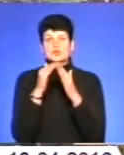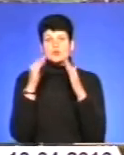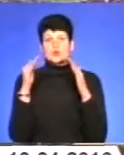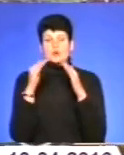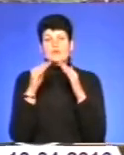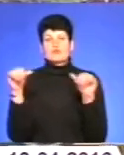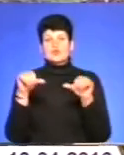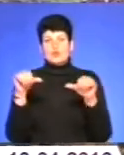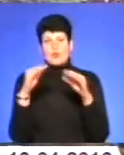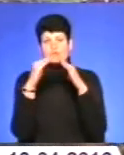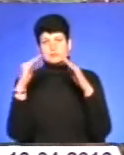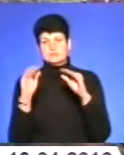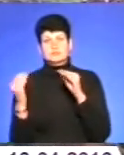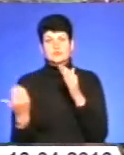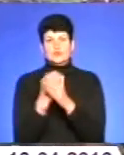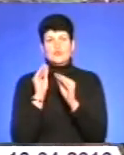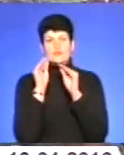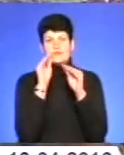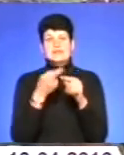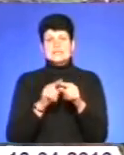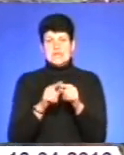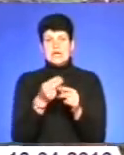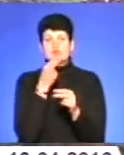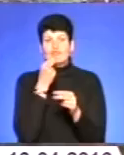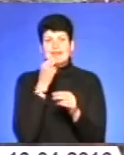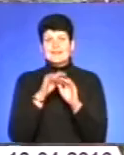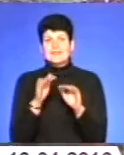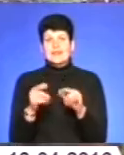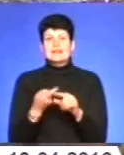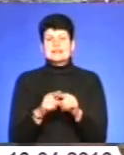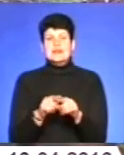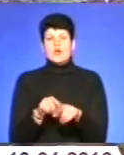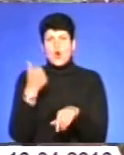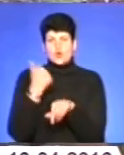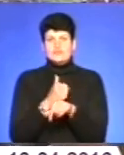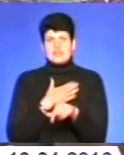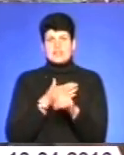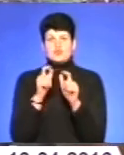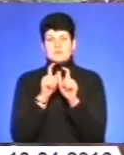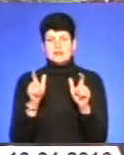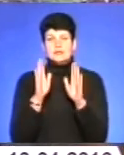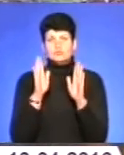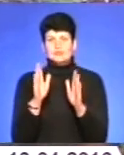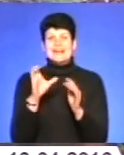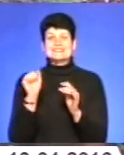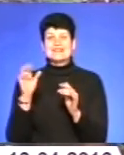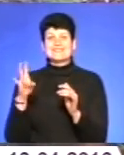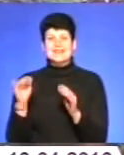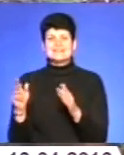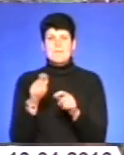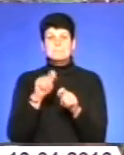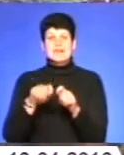там вже криша протікає, а це харчування дітей, тобто це найосновніший наш об'єкт, який буде санстанція перевіряти,